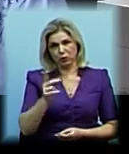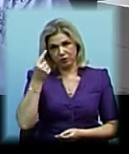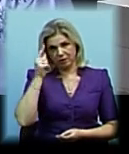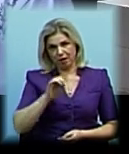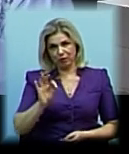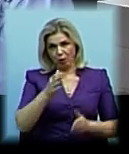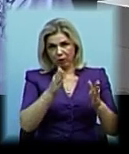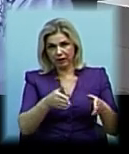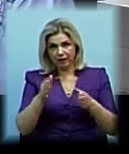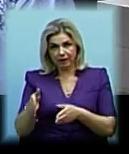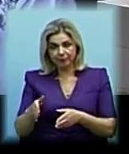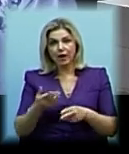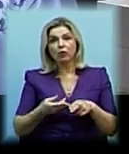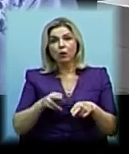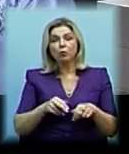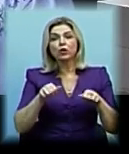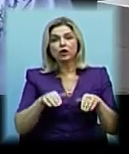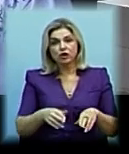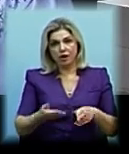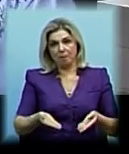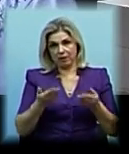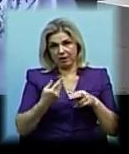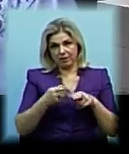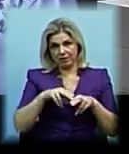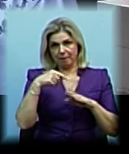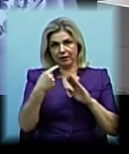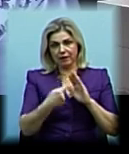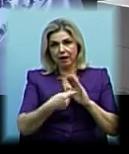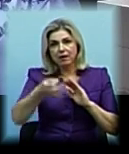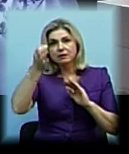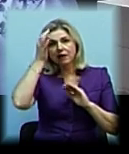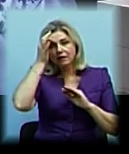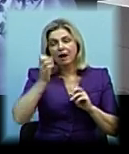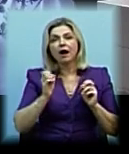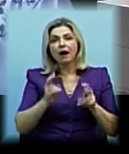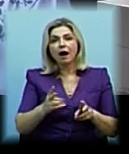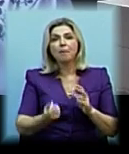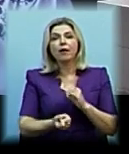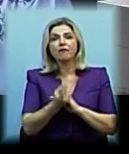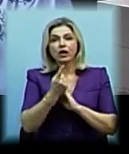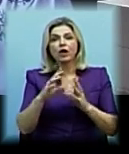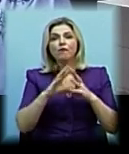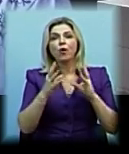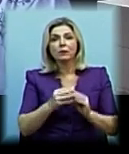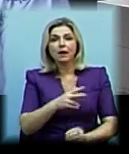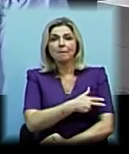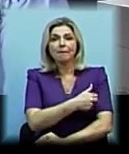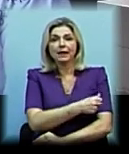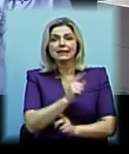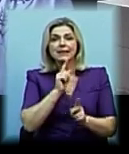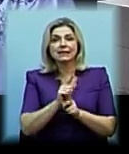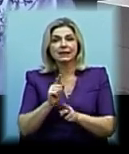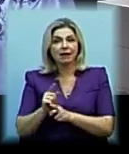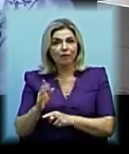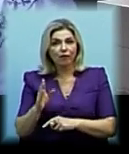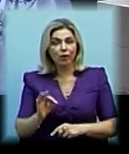знає. Тому ми вирішили підняти це питання, згадати, як зародилося взагалі медсестерство,